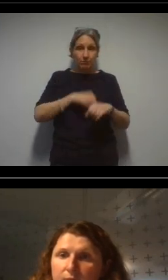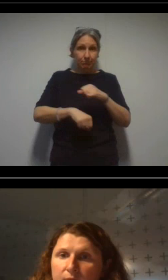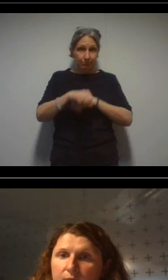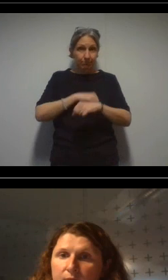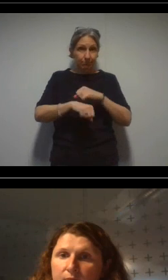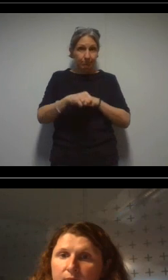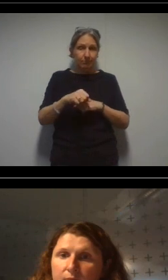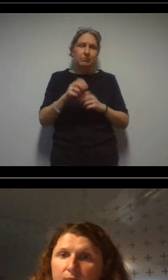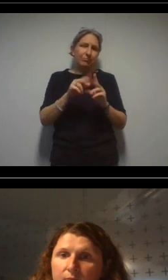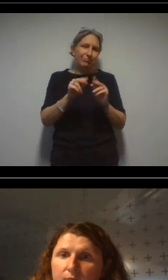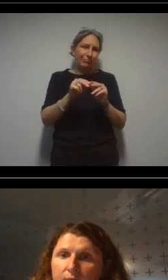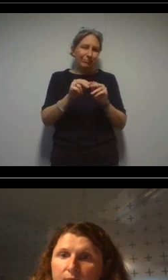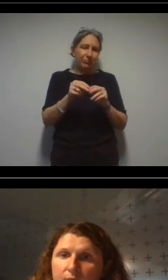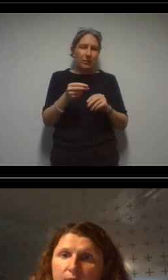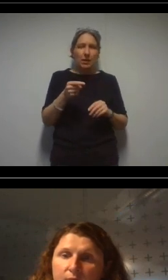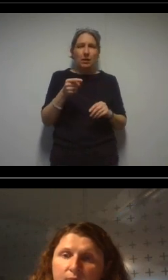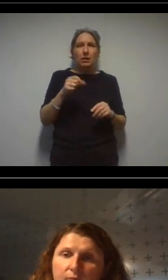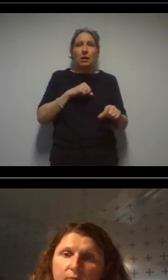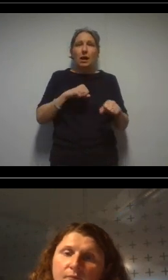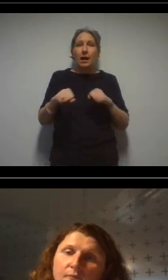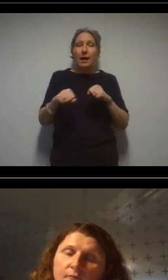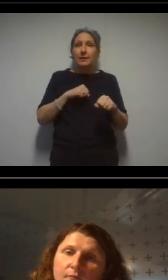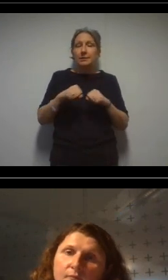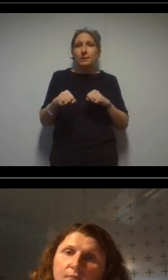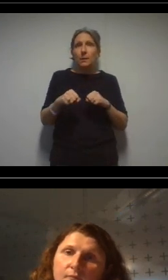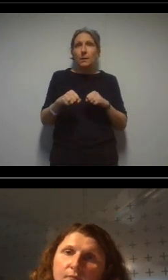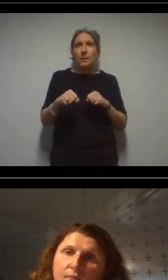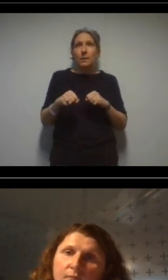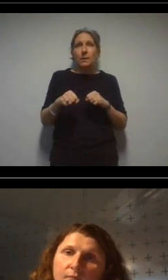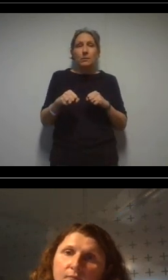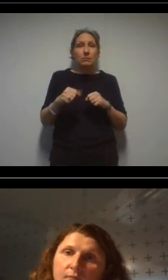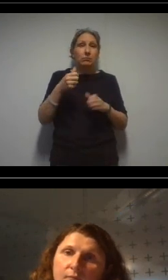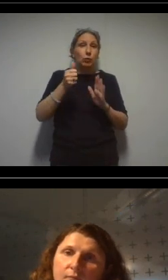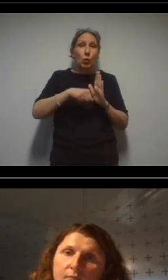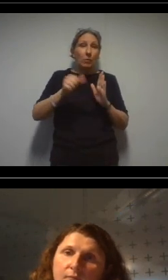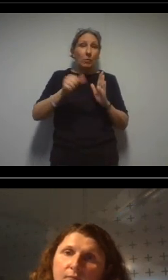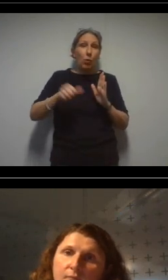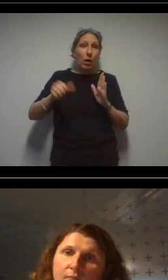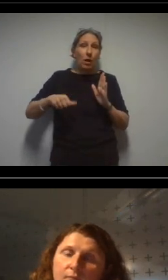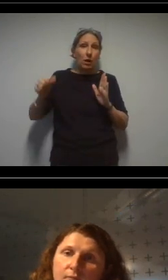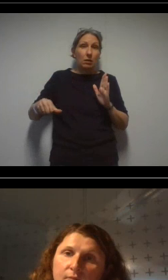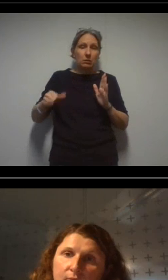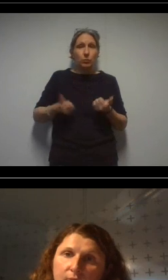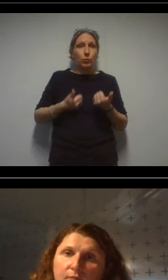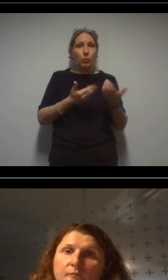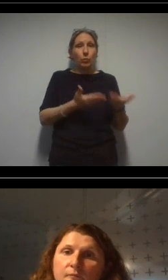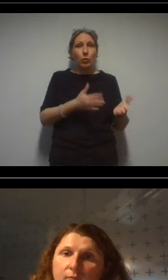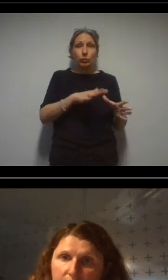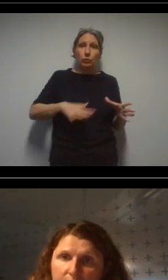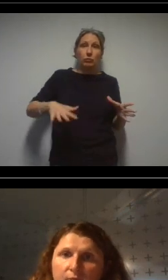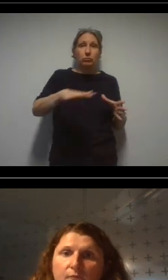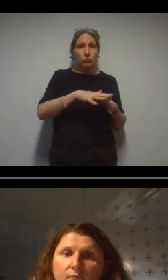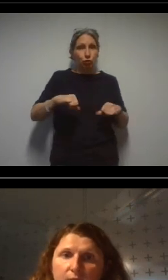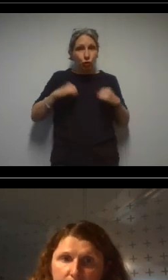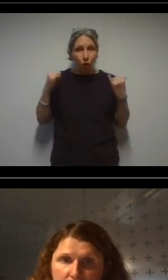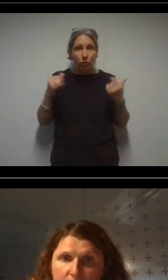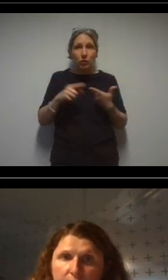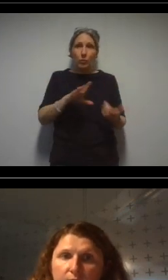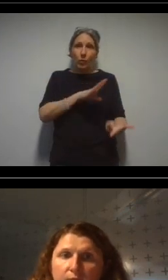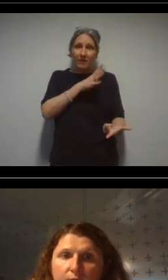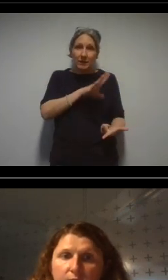parler, ce sont des actions qui vont chaque mois être proposées à l'ensemble des jeunes, des professeurs, des